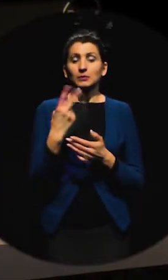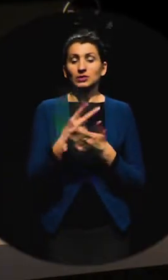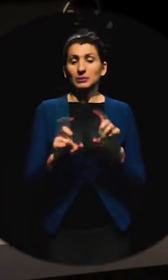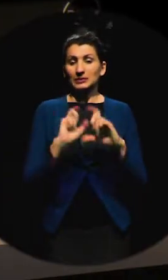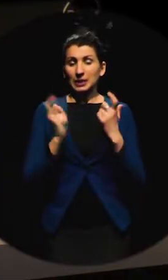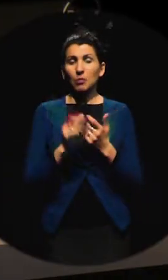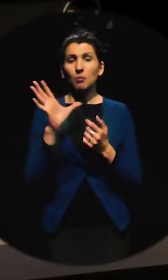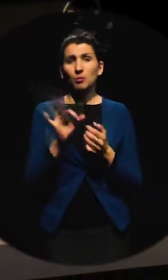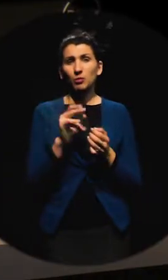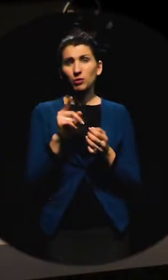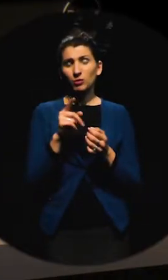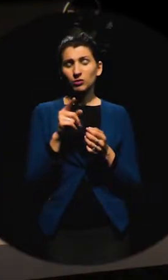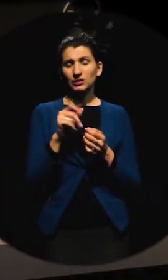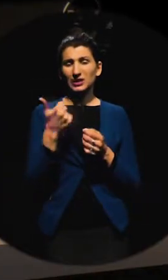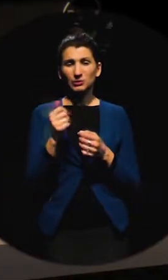bardzo